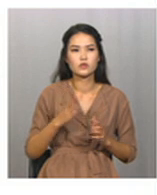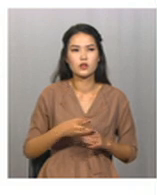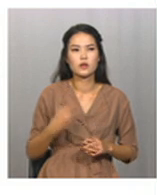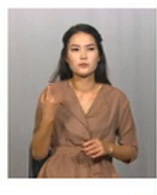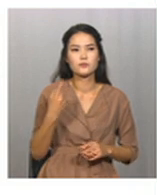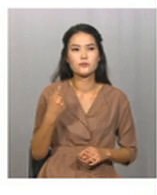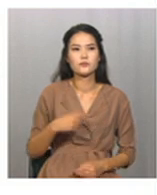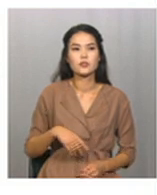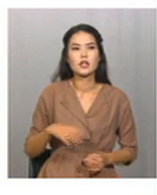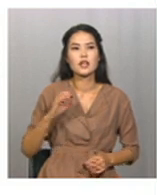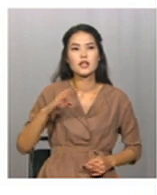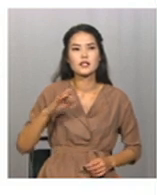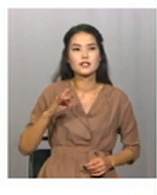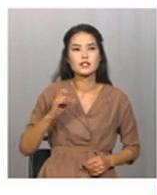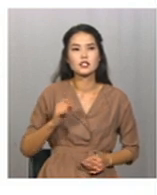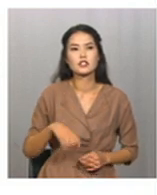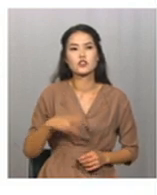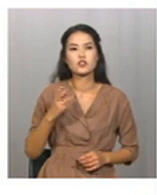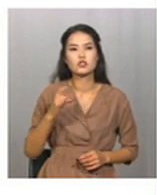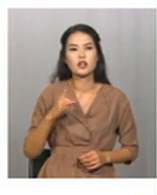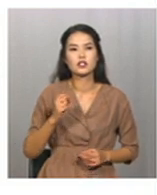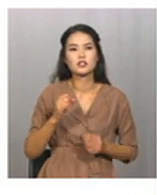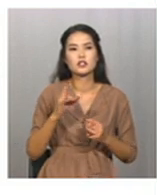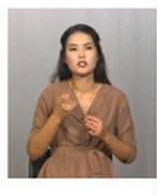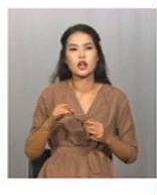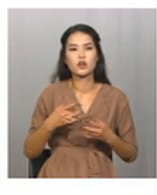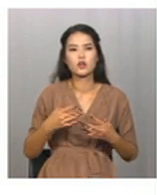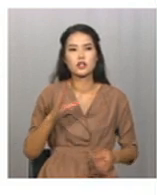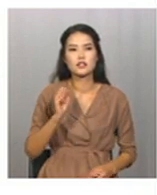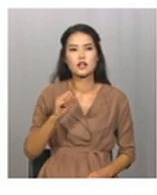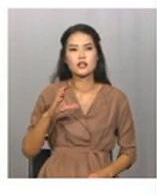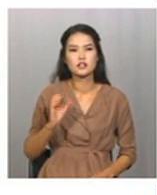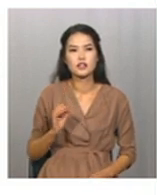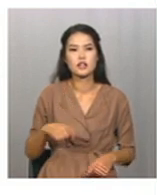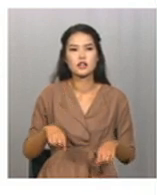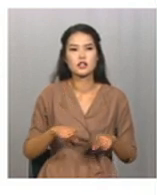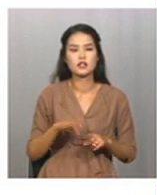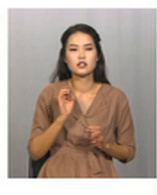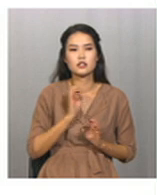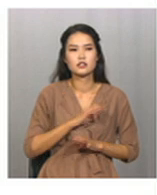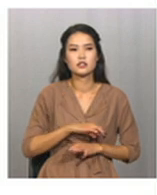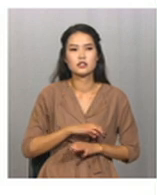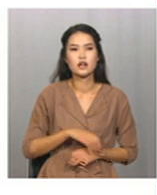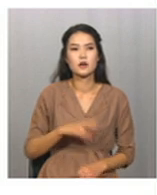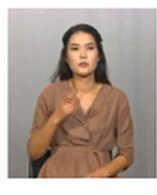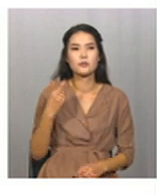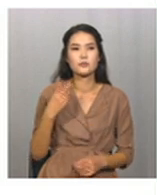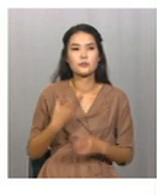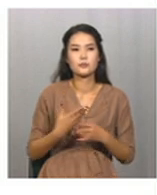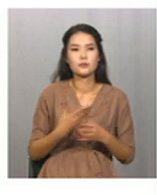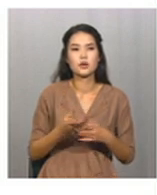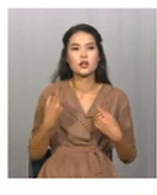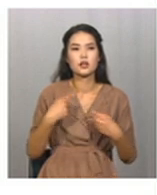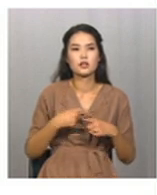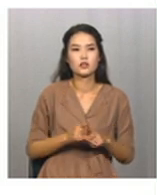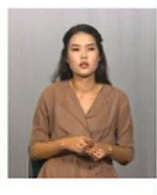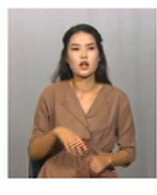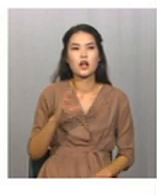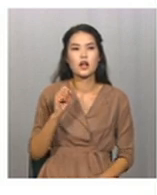Бірінші – етістіктің шарттырай түрі сасе жұрнақтары арқылы жасалады. Мысалы,